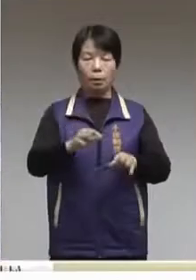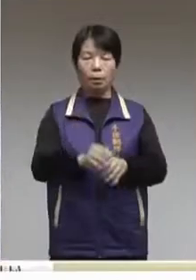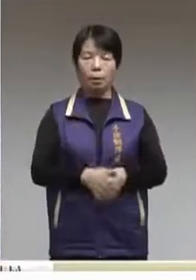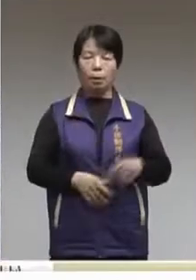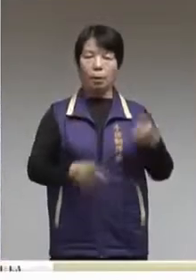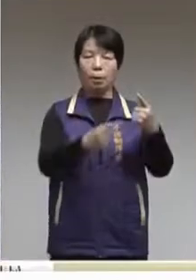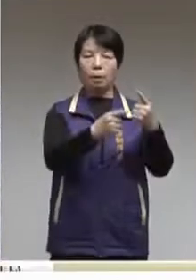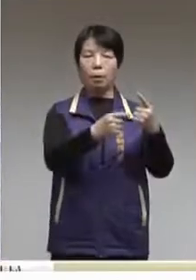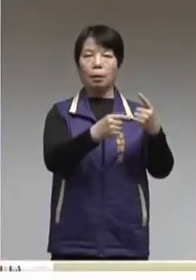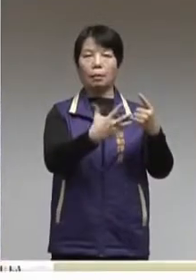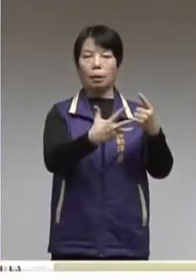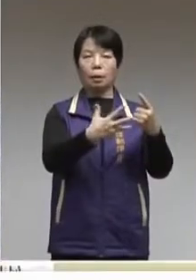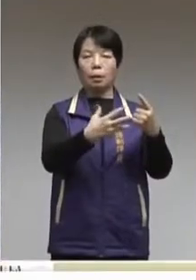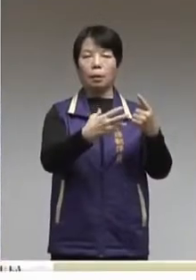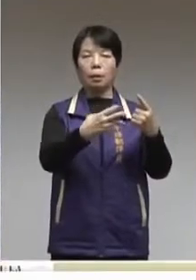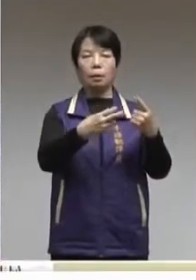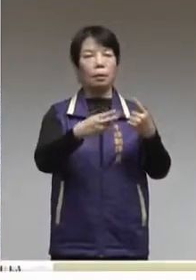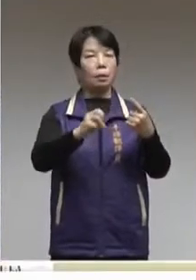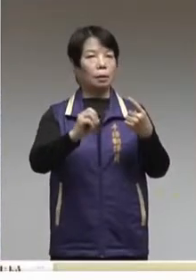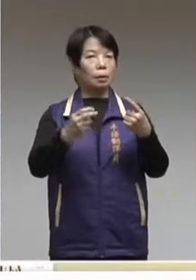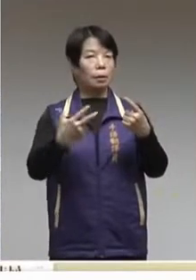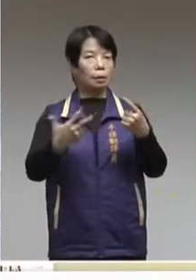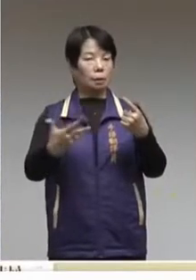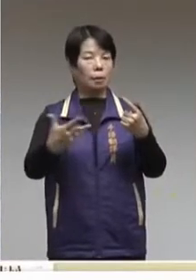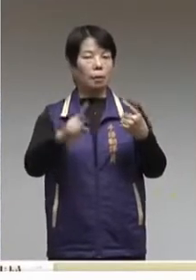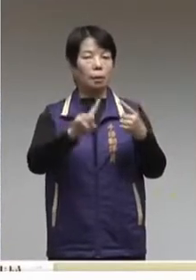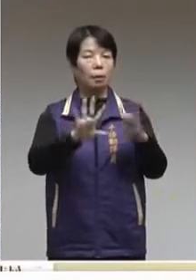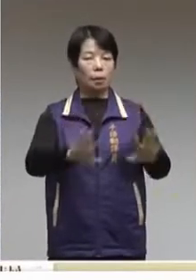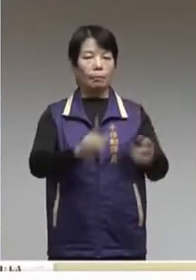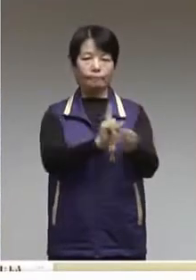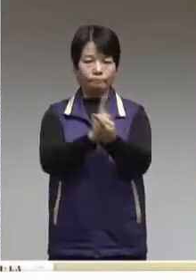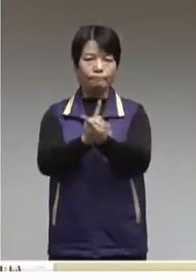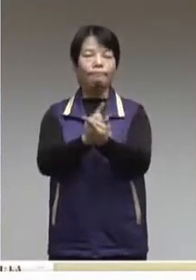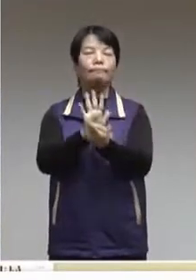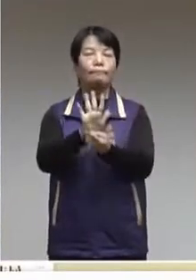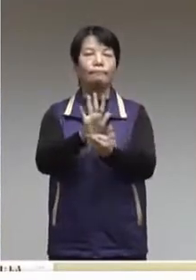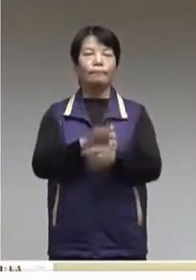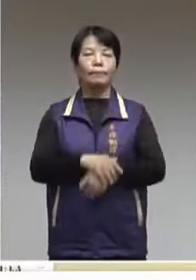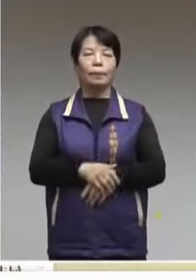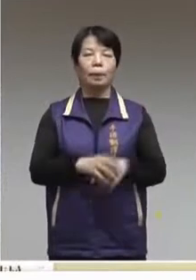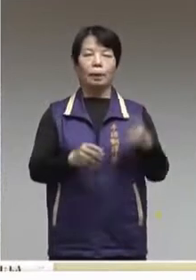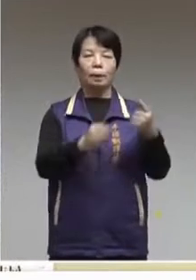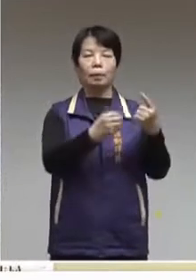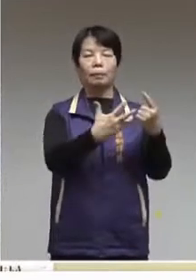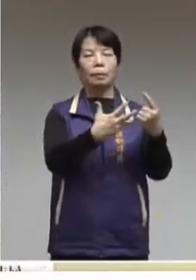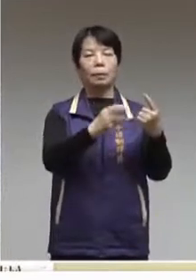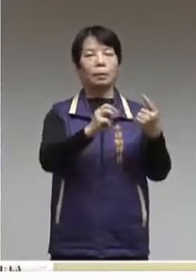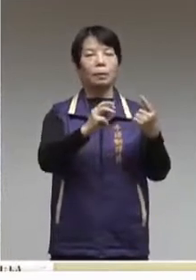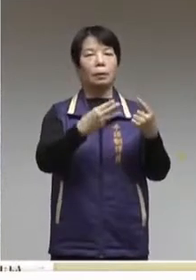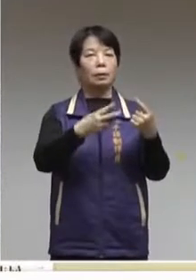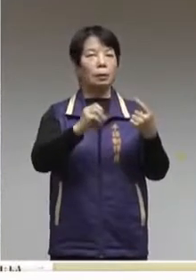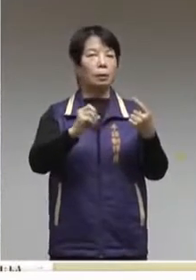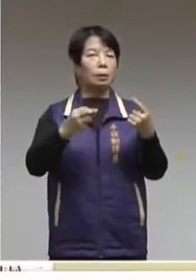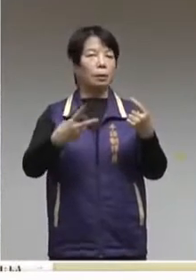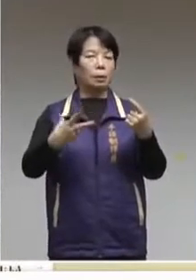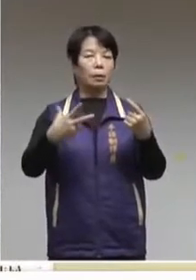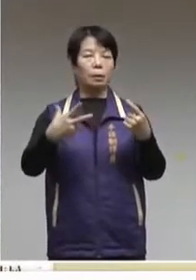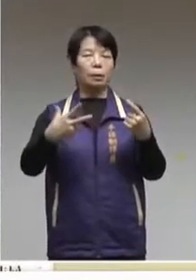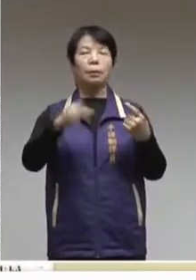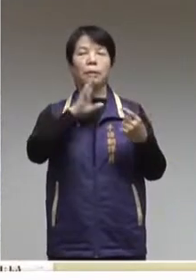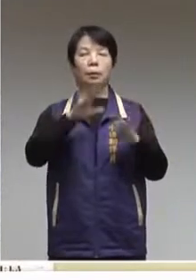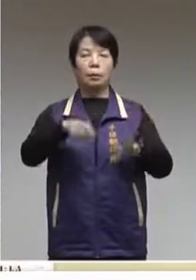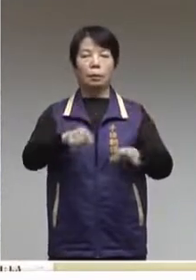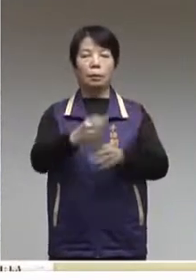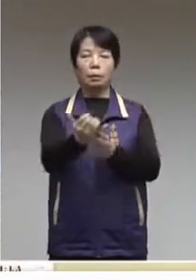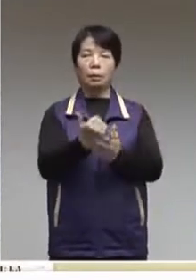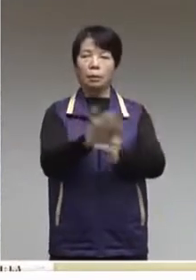按18307有近距离的接触了，也就是按18307是直接到那前镇的这